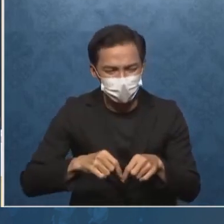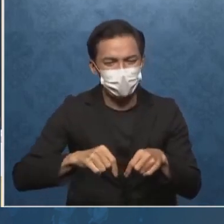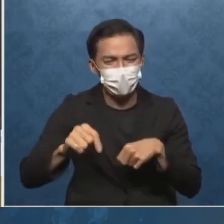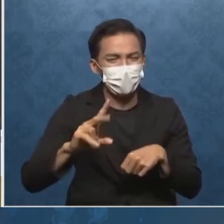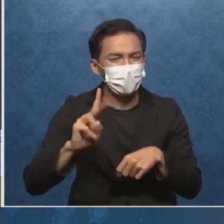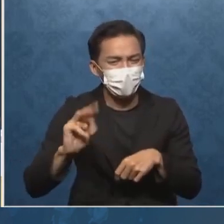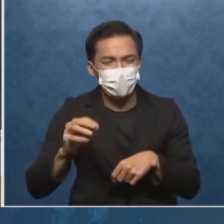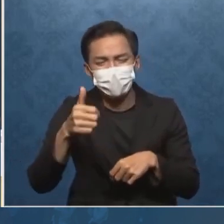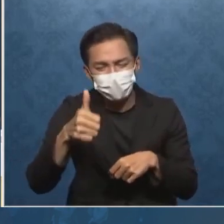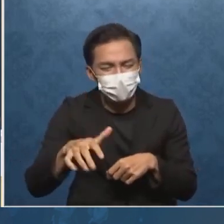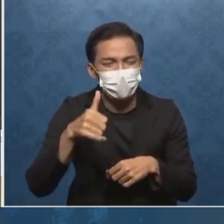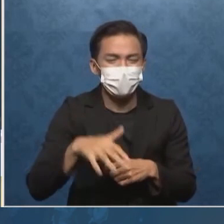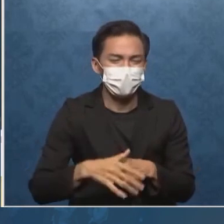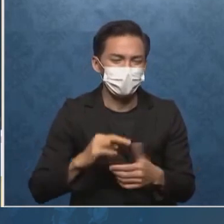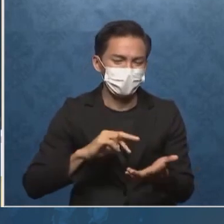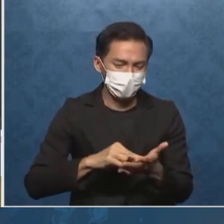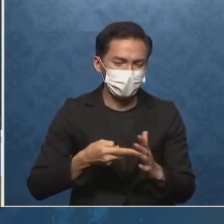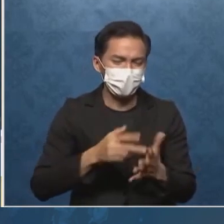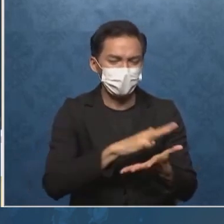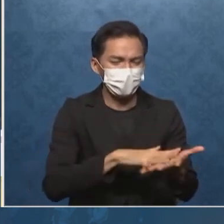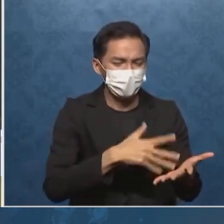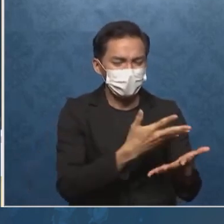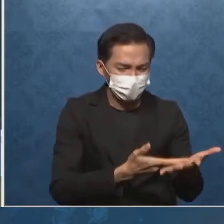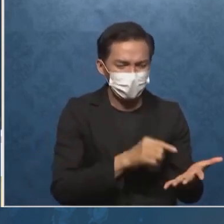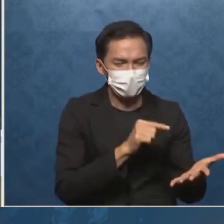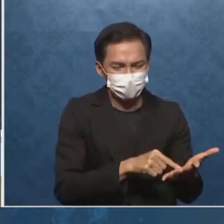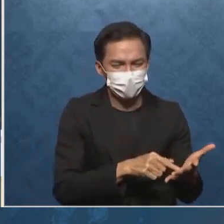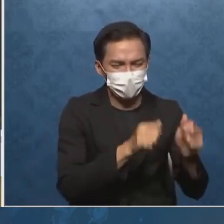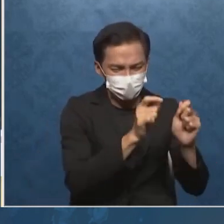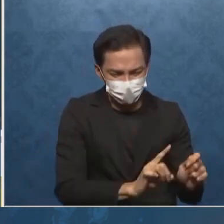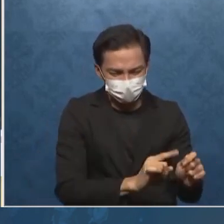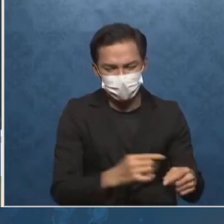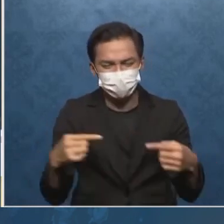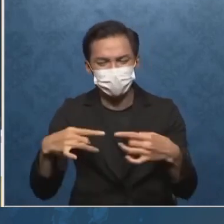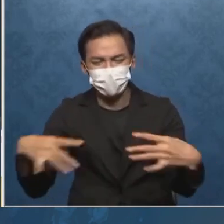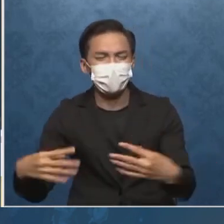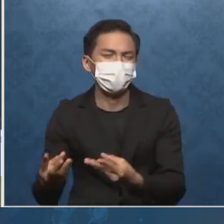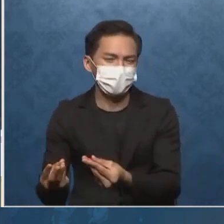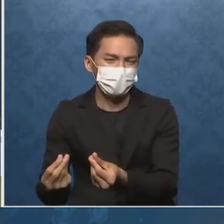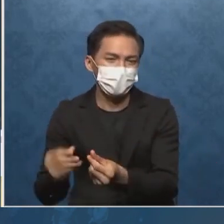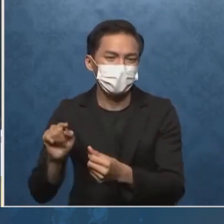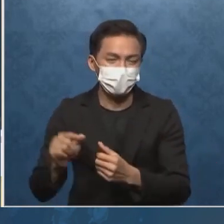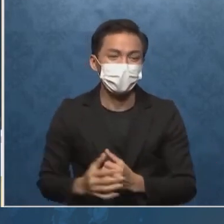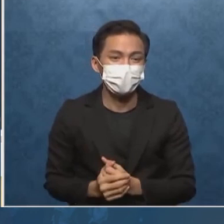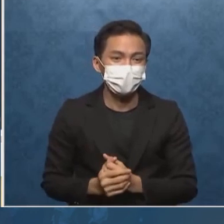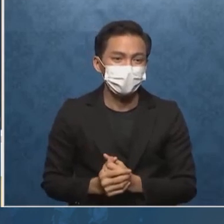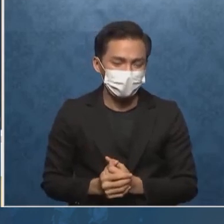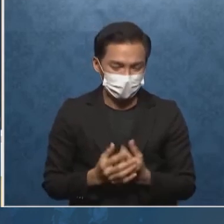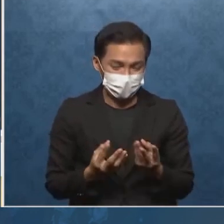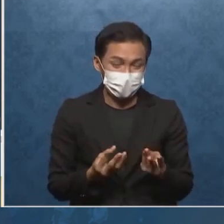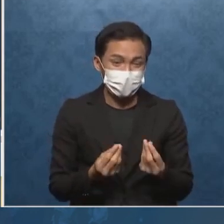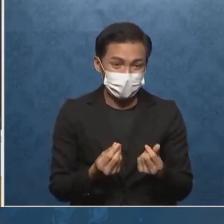ความผิดนิ้วของแบบแปลนนะครับที่ไม่สอดคล้องกับสภาพความจริงในพื้นที่หรือแม้กระทั่งปริมาณผิวดิน